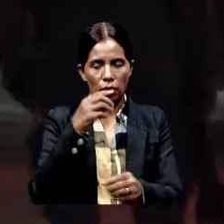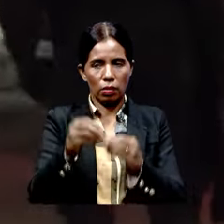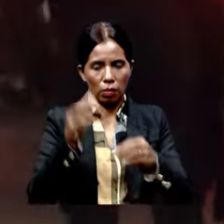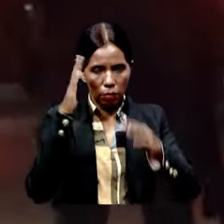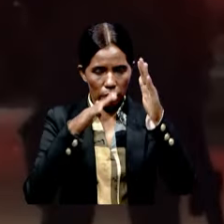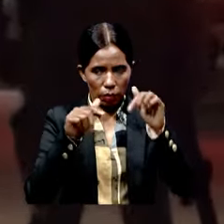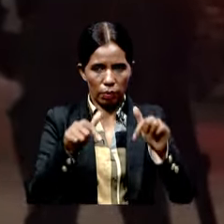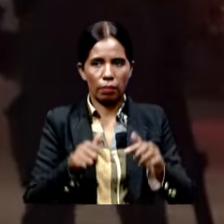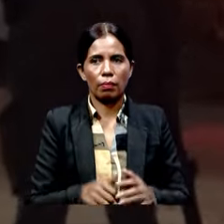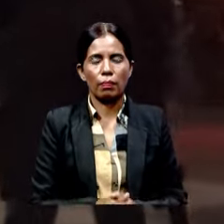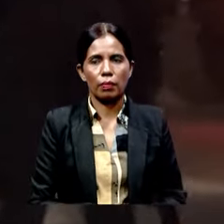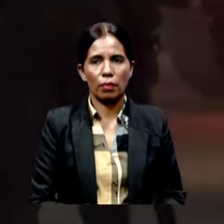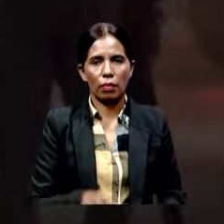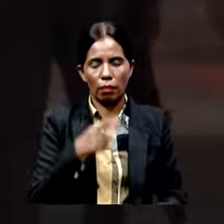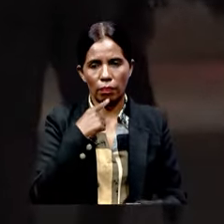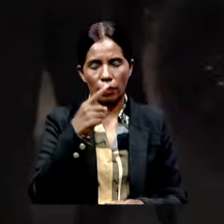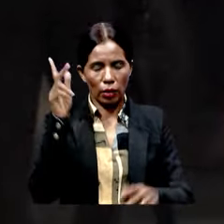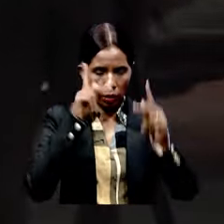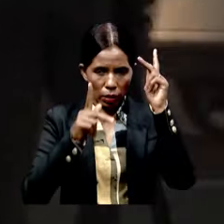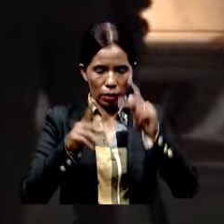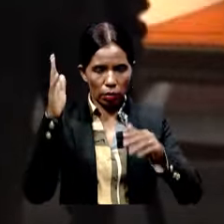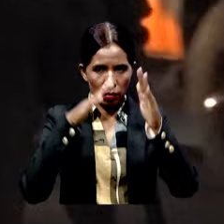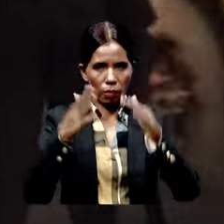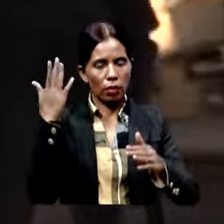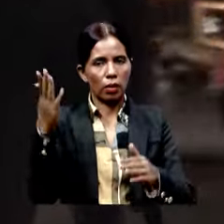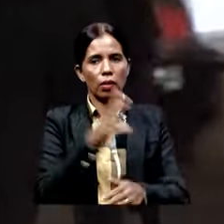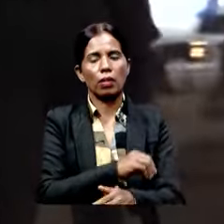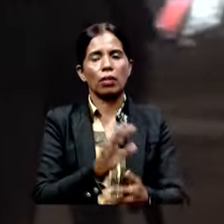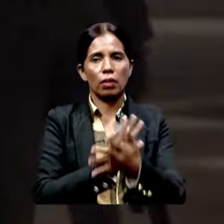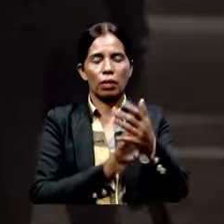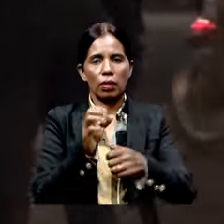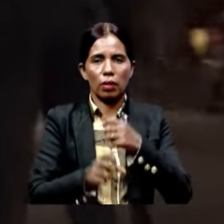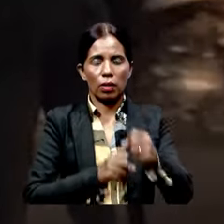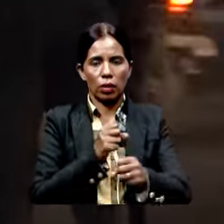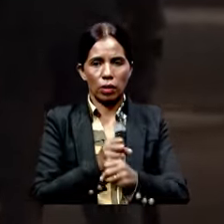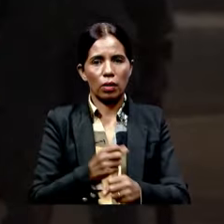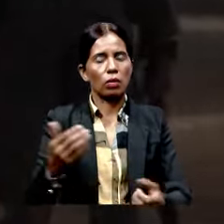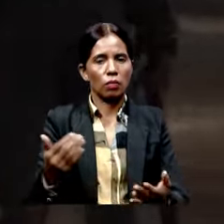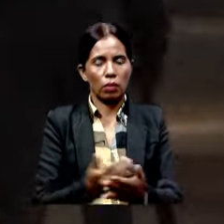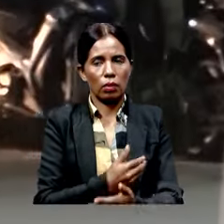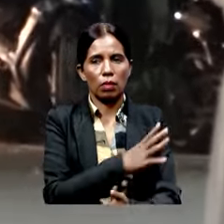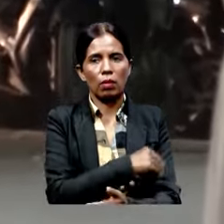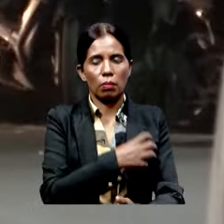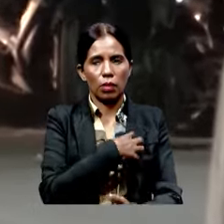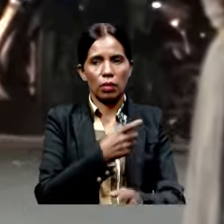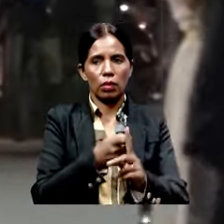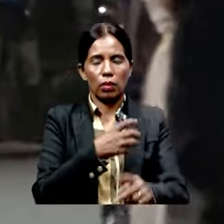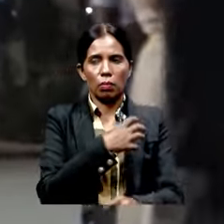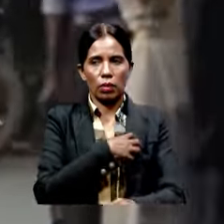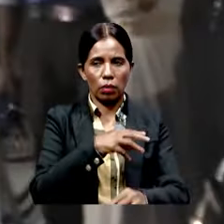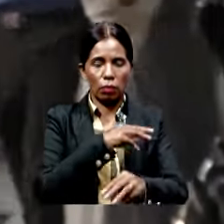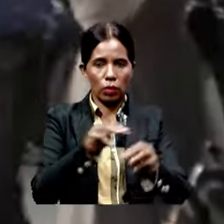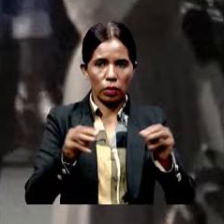ne. Orlando Gomez atutan, kaju konflitu nebe akontese ia selebrasaun tinantuan trokatinan fongne, polisi husi komandu pentel munisipi